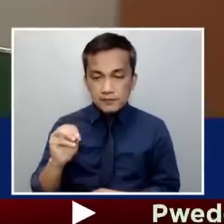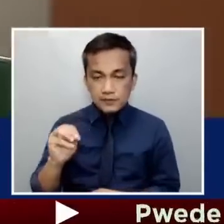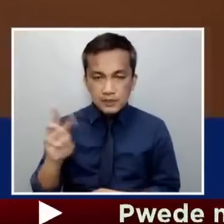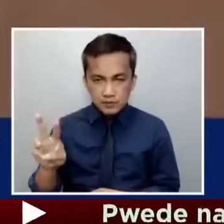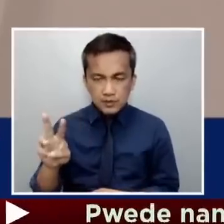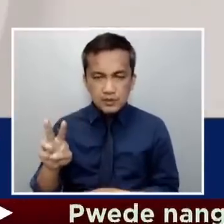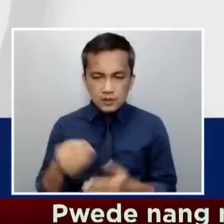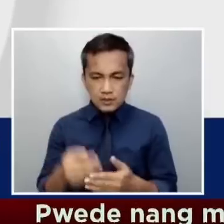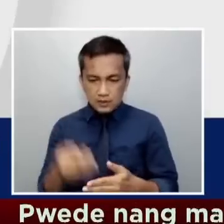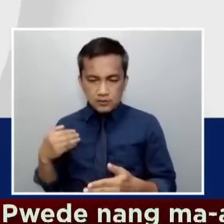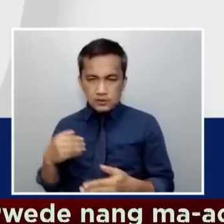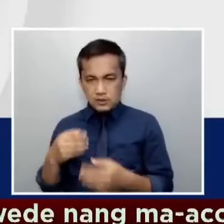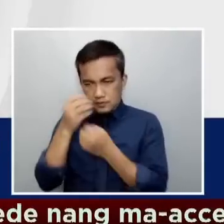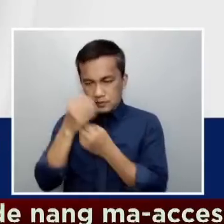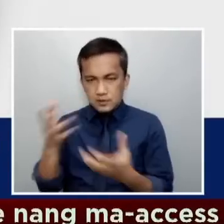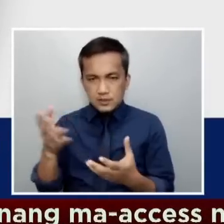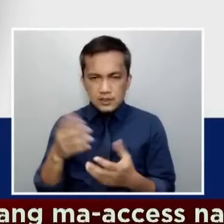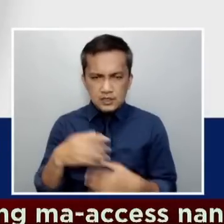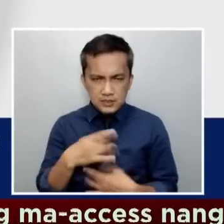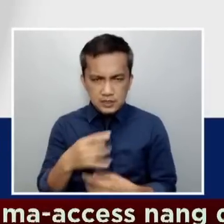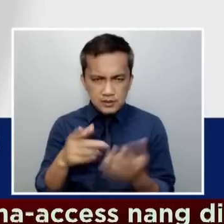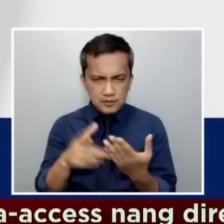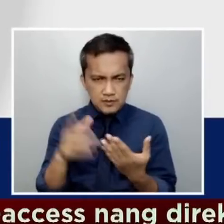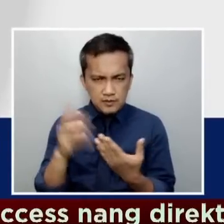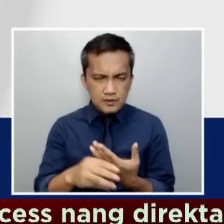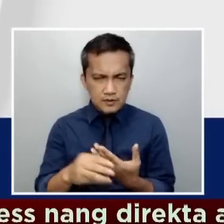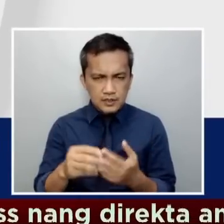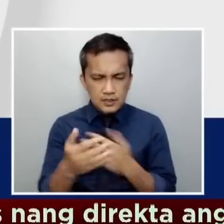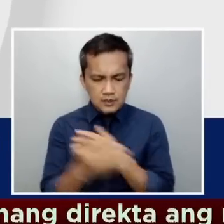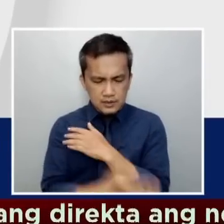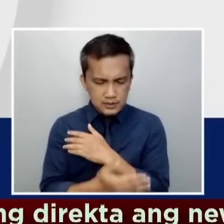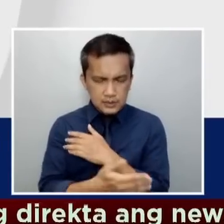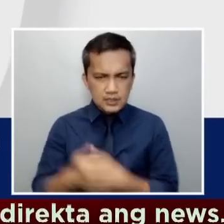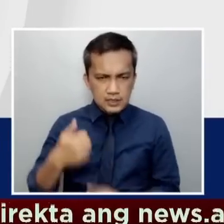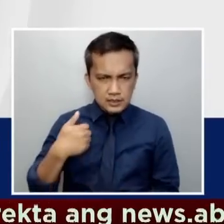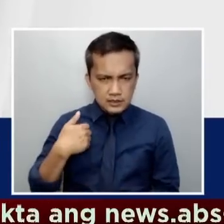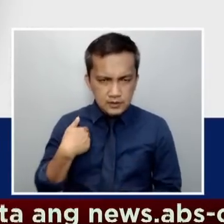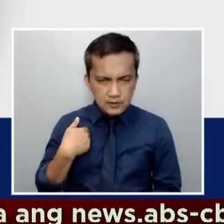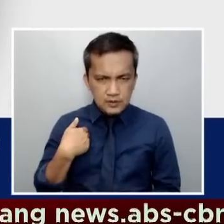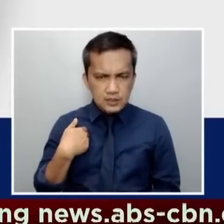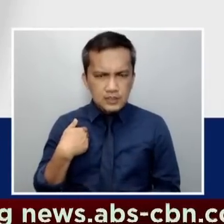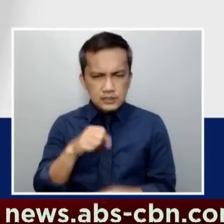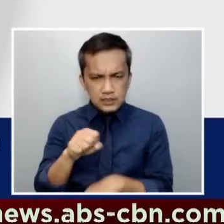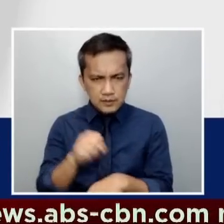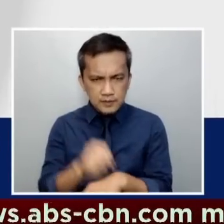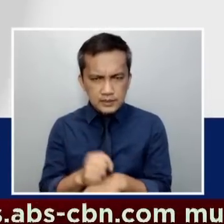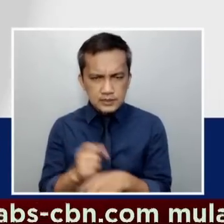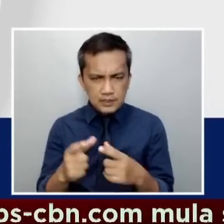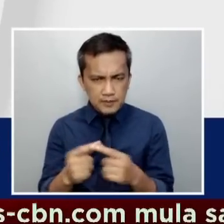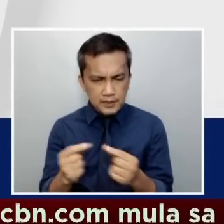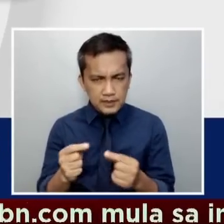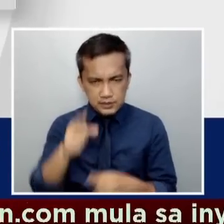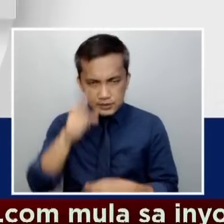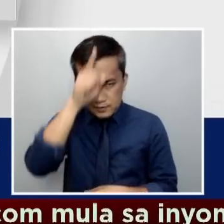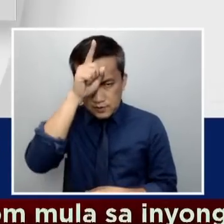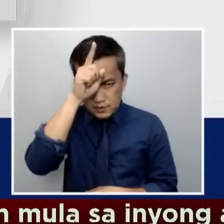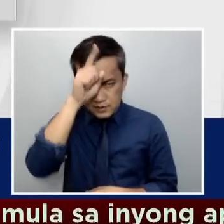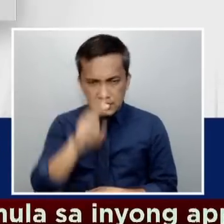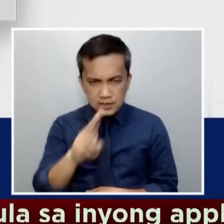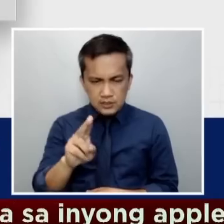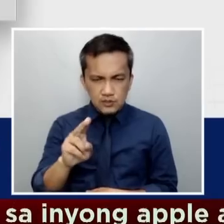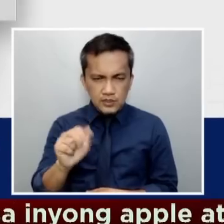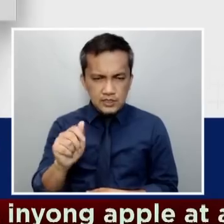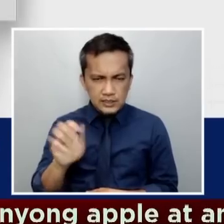nang nagpahayag ng interes sa programa ang mga bansang Canada, Singapore, Japan, Germany, UAE